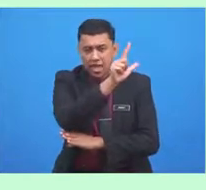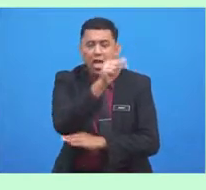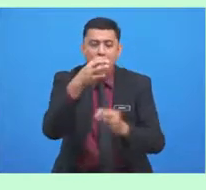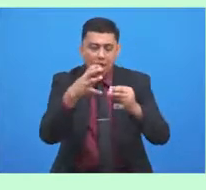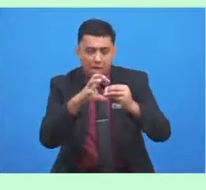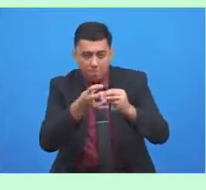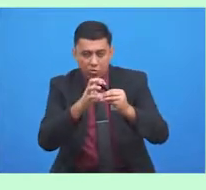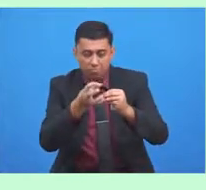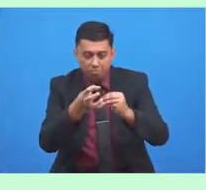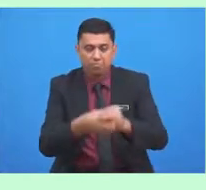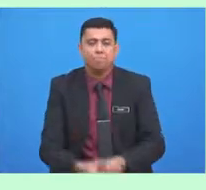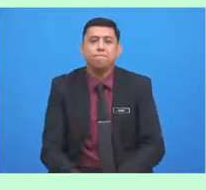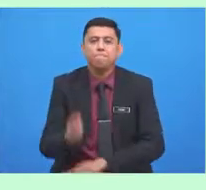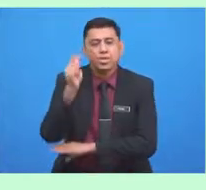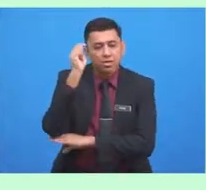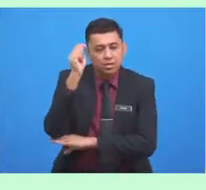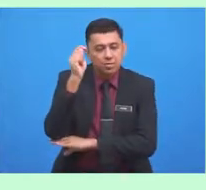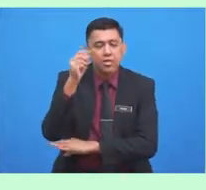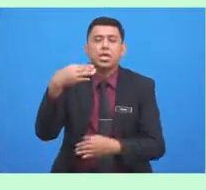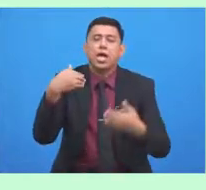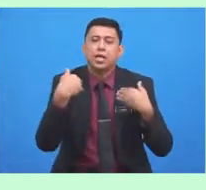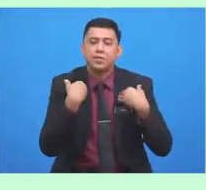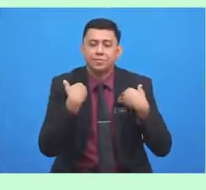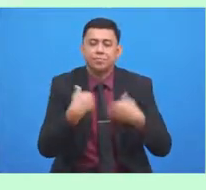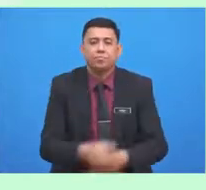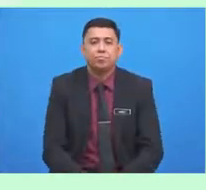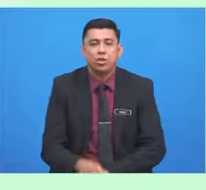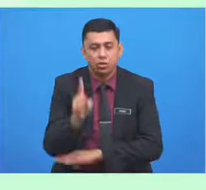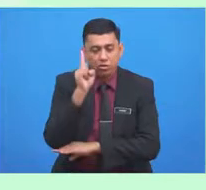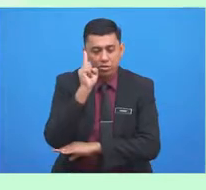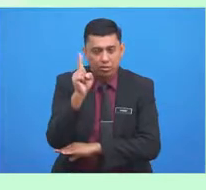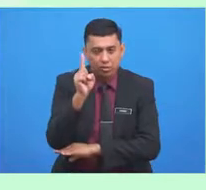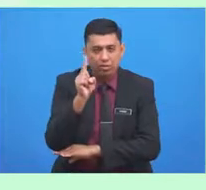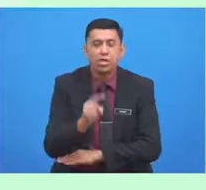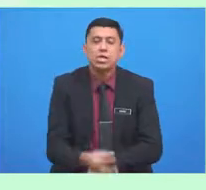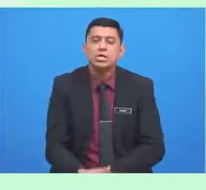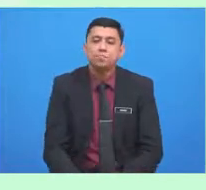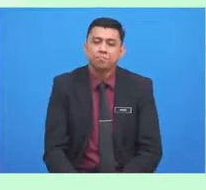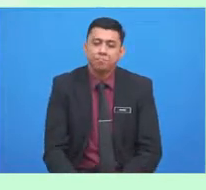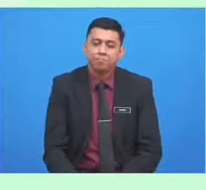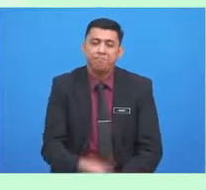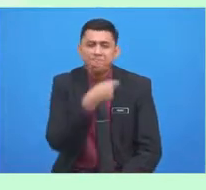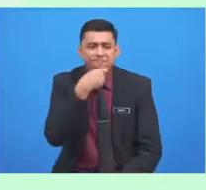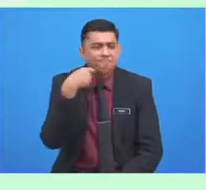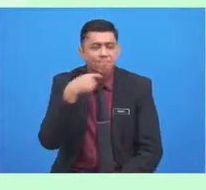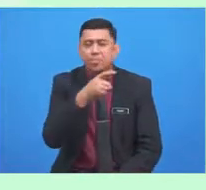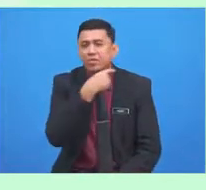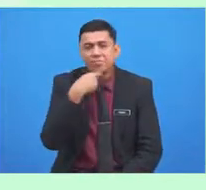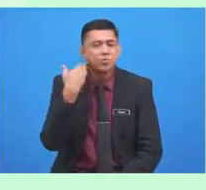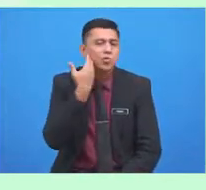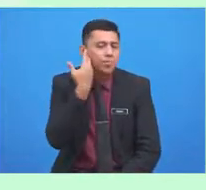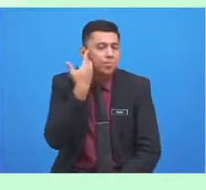Manakala proses menegak pula terdiri daripada 1. Sejatan, 2. Sejat